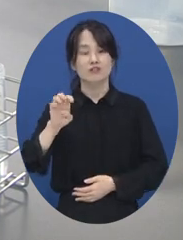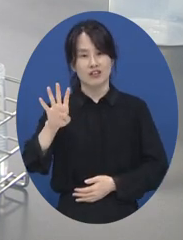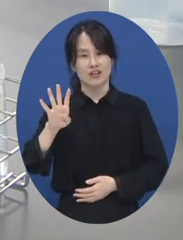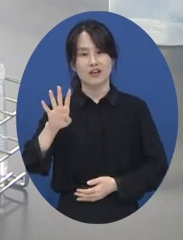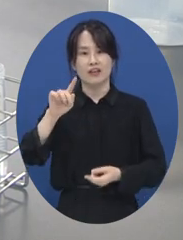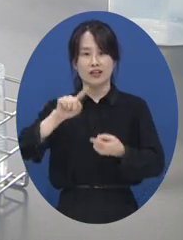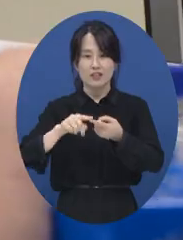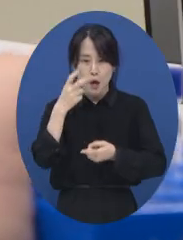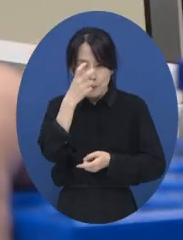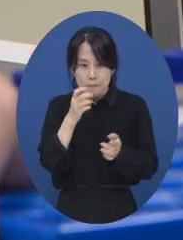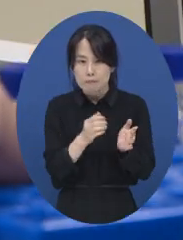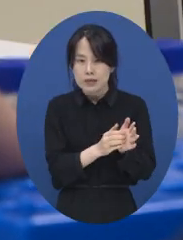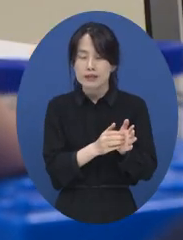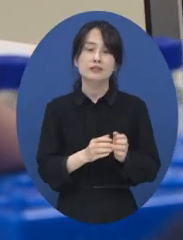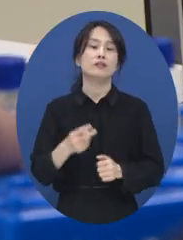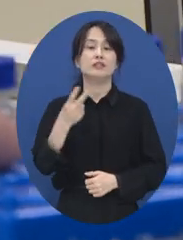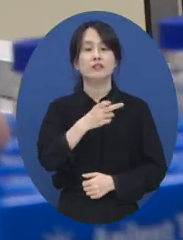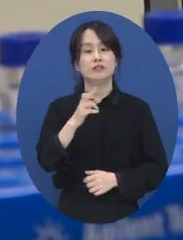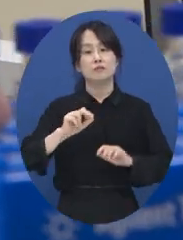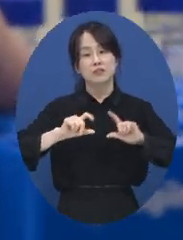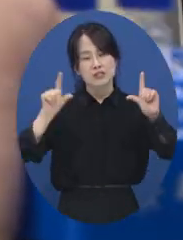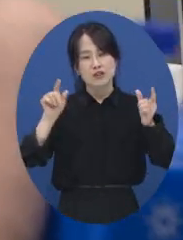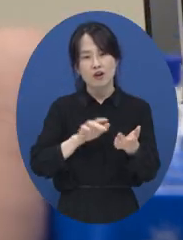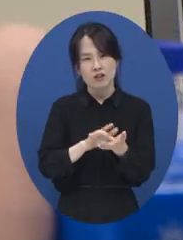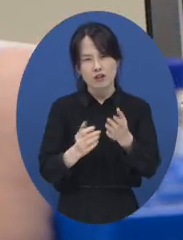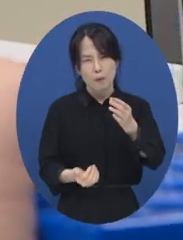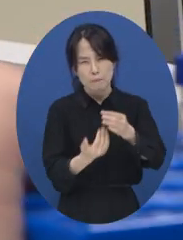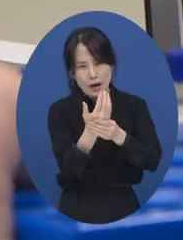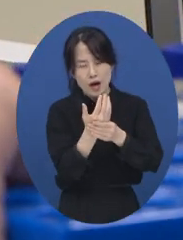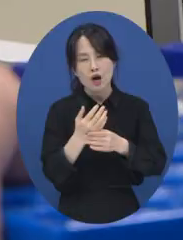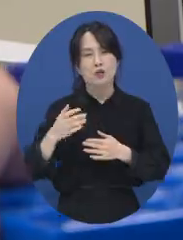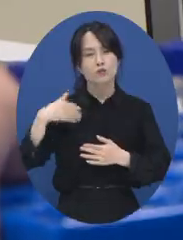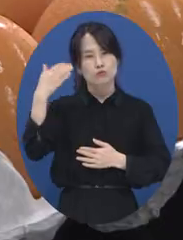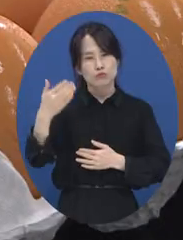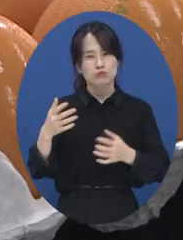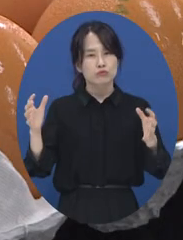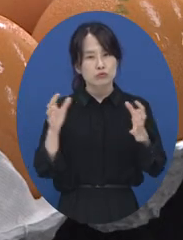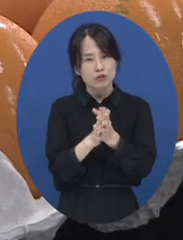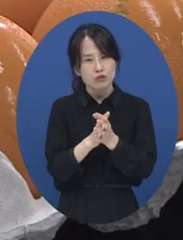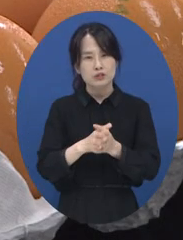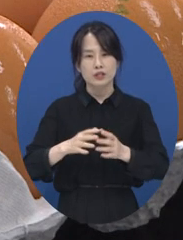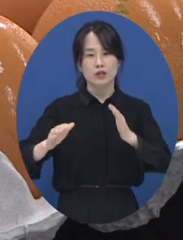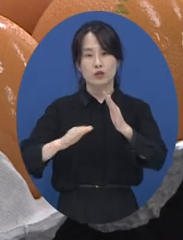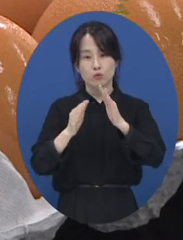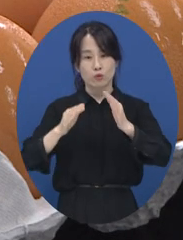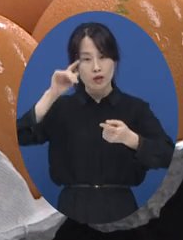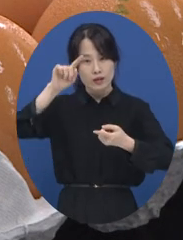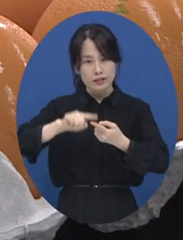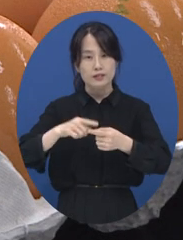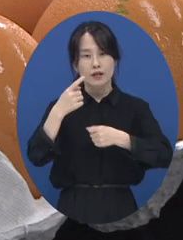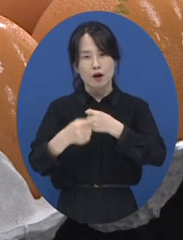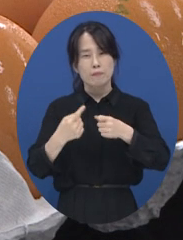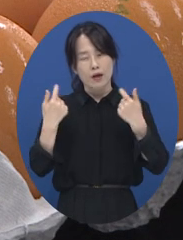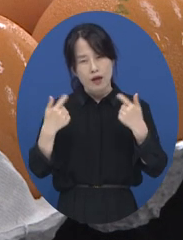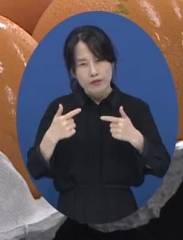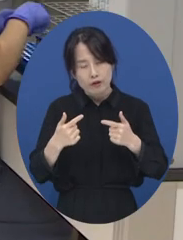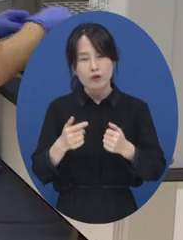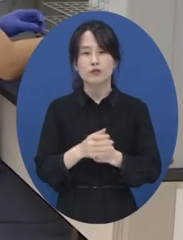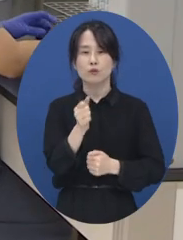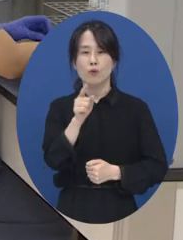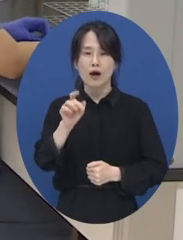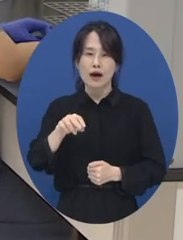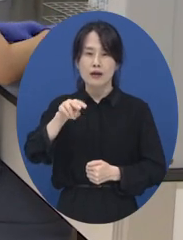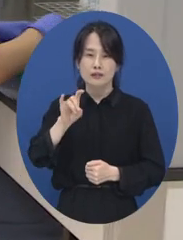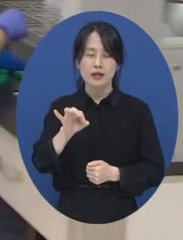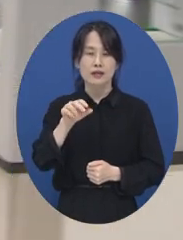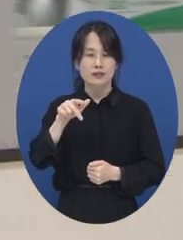종입니다 도는 지난 2017년 살충제 파동 이후 전체 살랑 개 농가를 대상으로 매년 항생제와